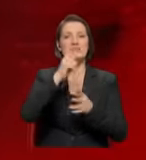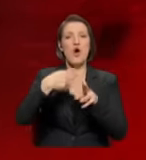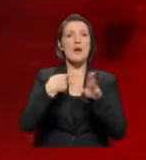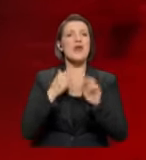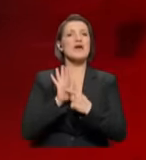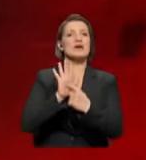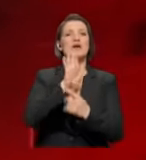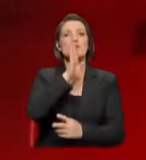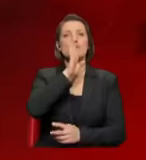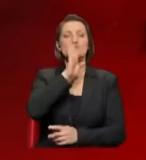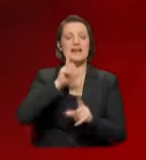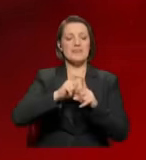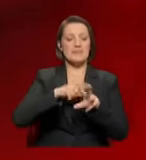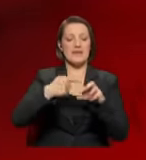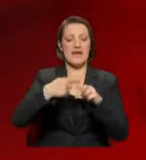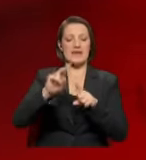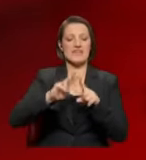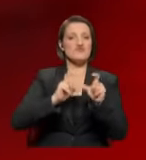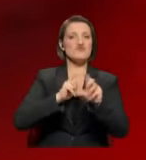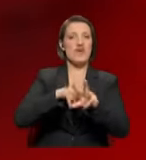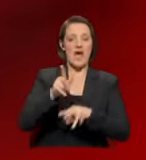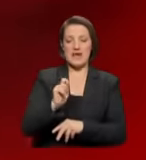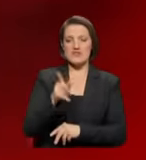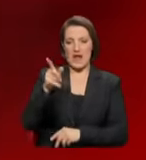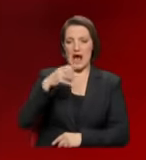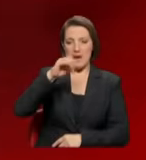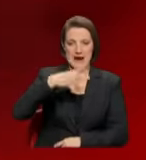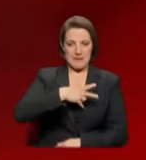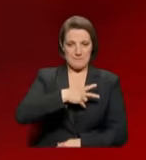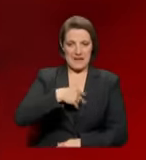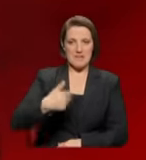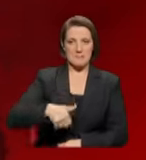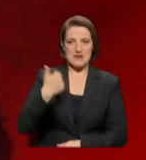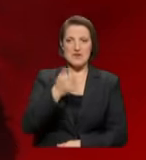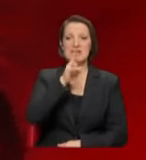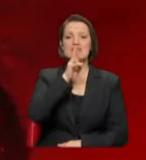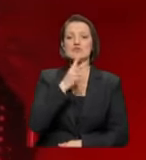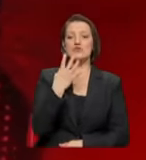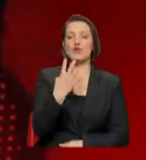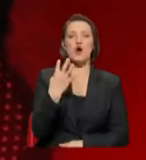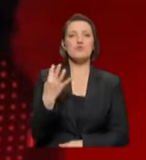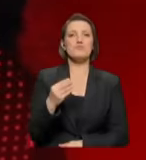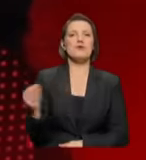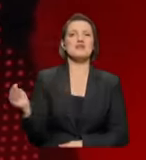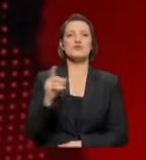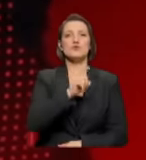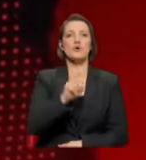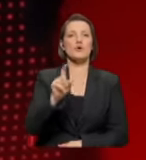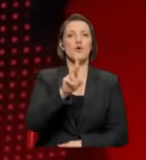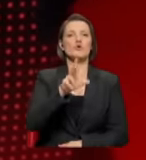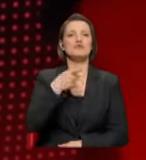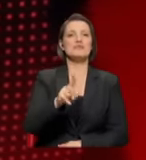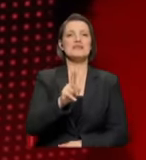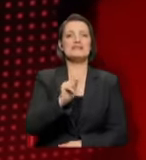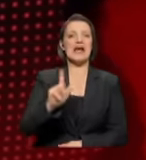vereceğim. Kocaeli Derince'de yani ilçede AK Partili başkan 204 milyon 913